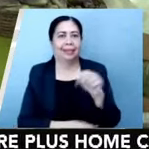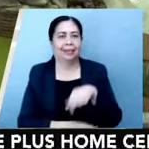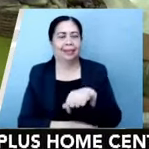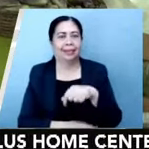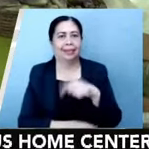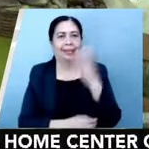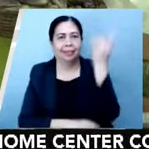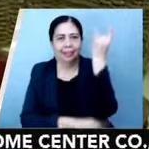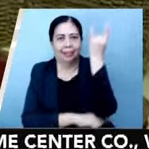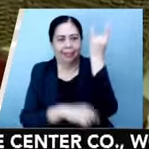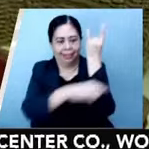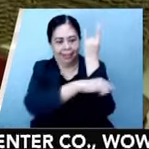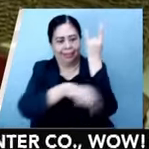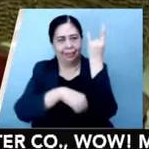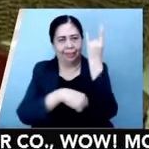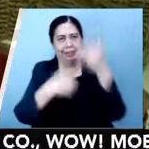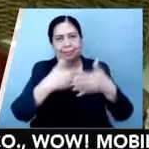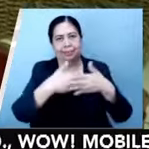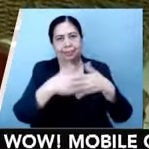City.